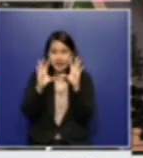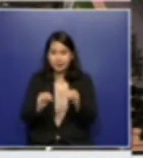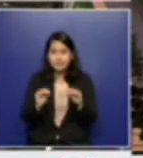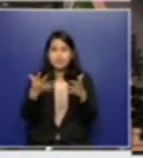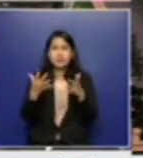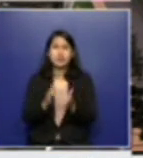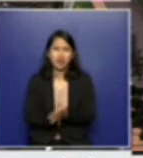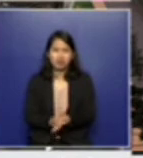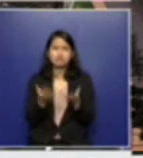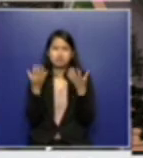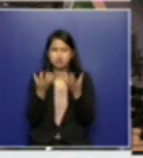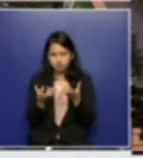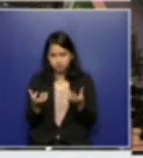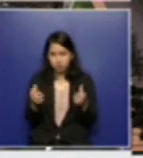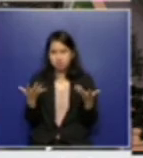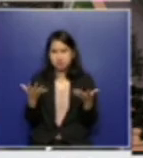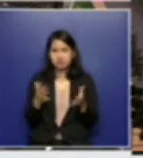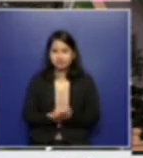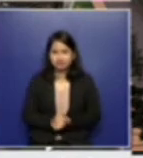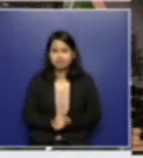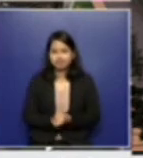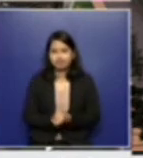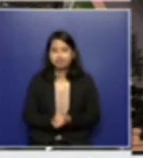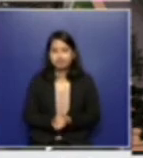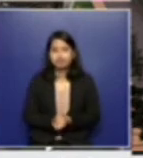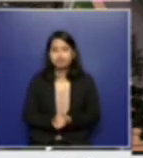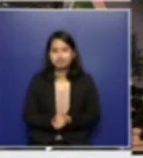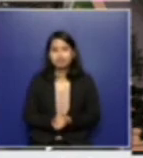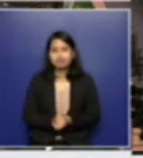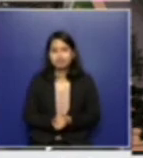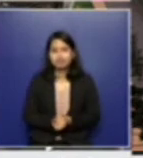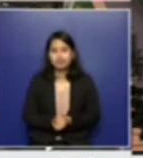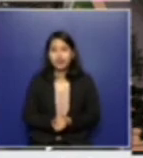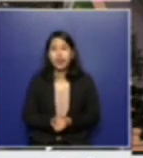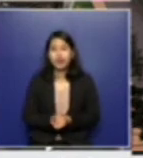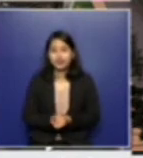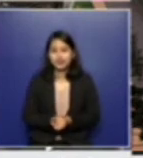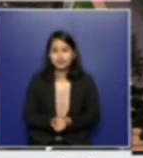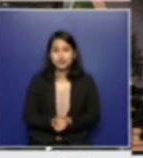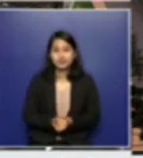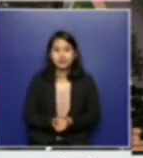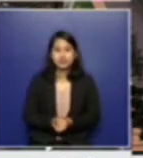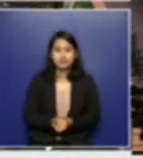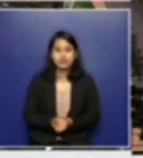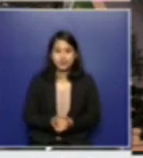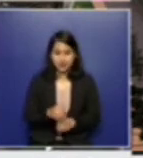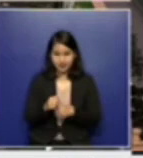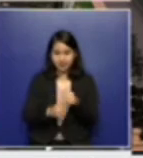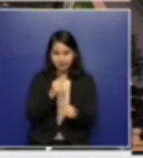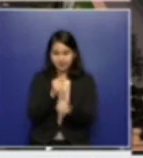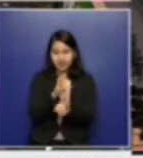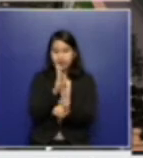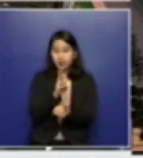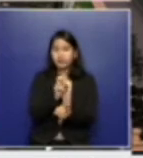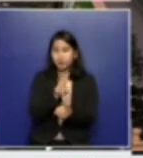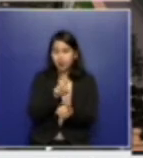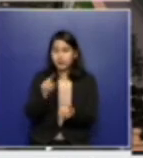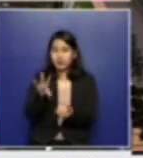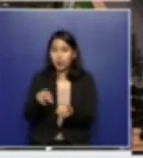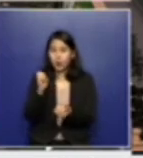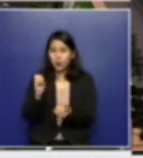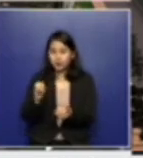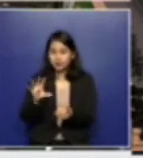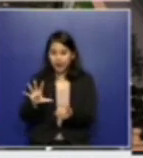ครื่องไม้เครื่องมือไม่มีครับขออนุญาตนะครับว่าในปี62ถึง65เนี่ยครับท่าน